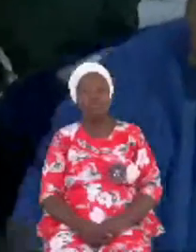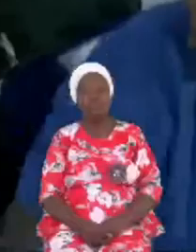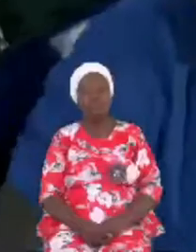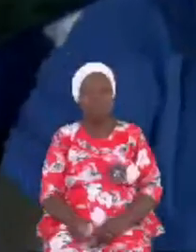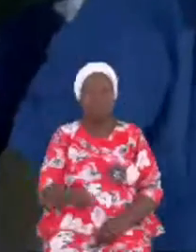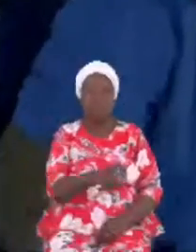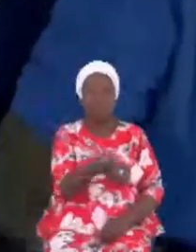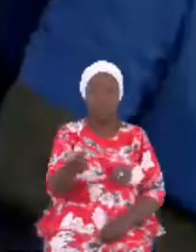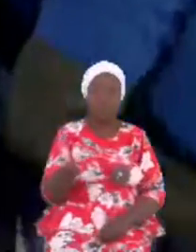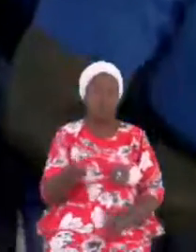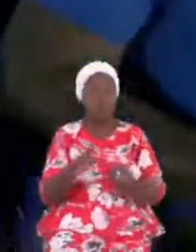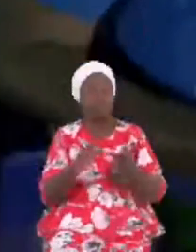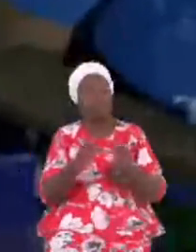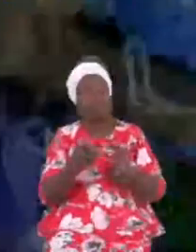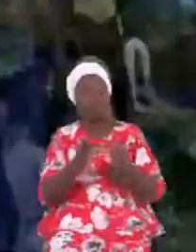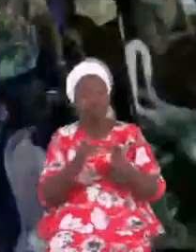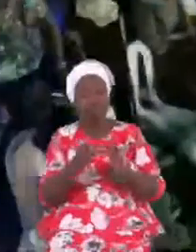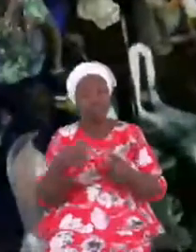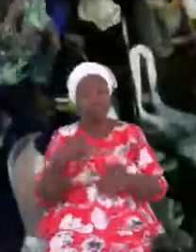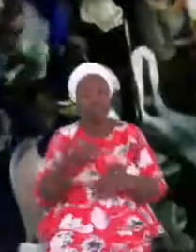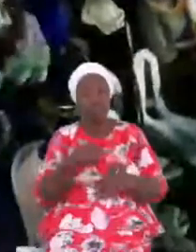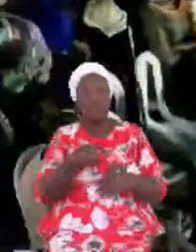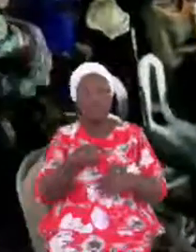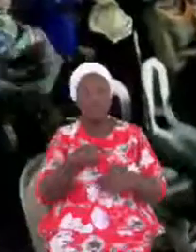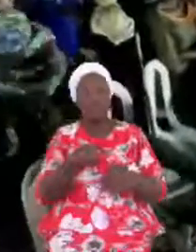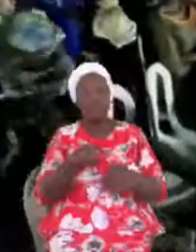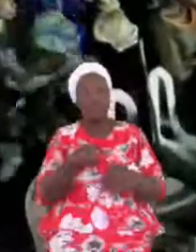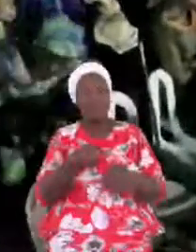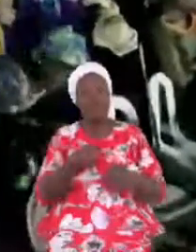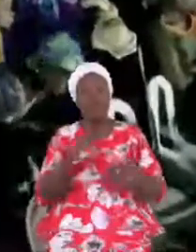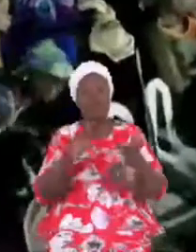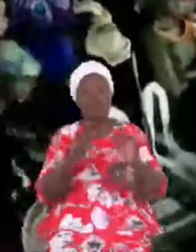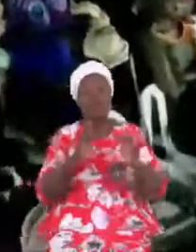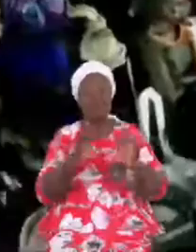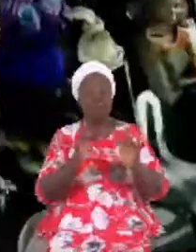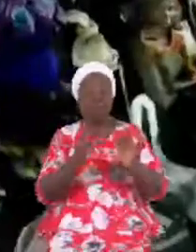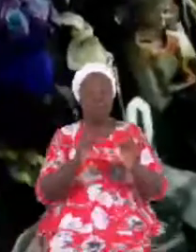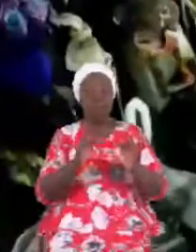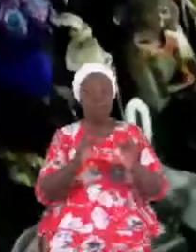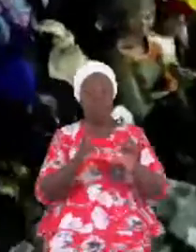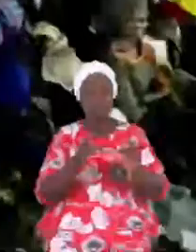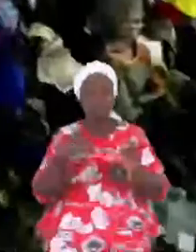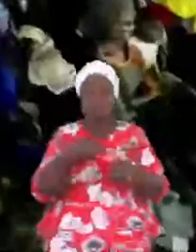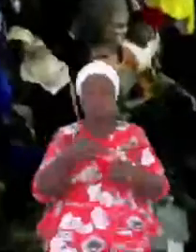Ceux qui sont en ligne, nous réjouissons avec toi que vous donnez votre vie à Christ.